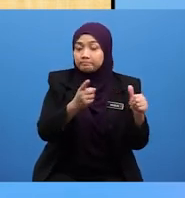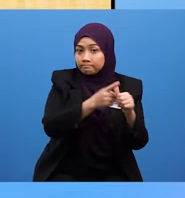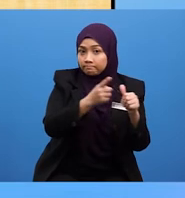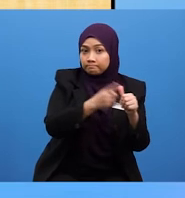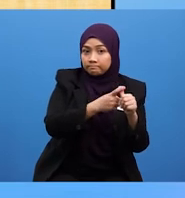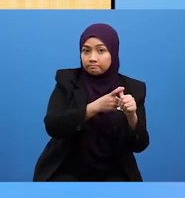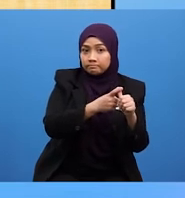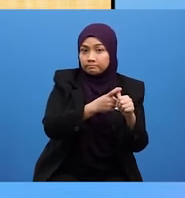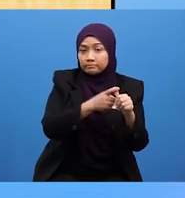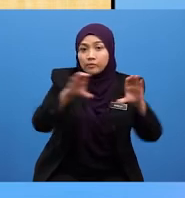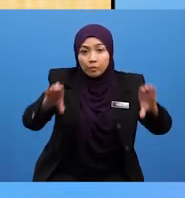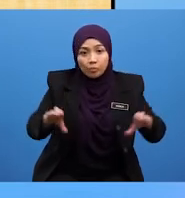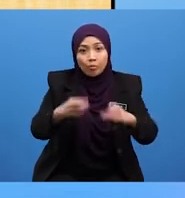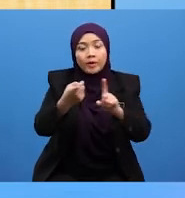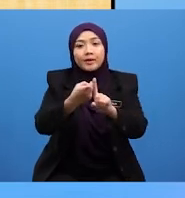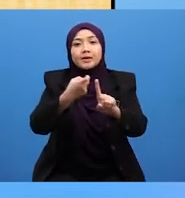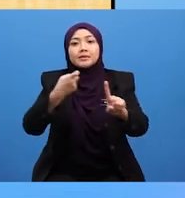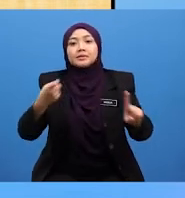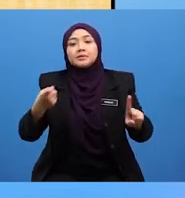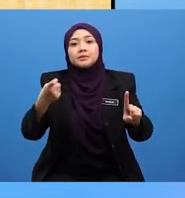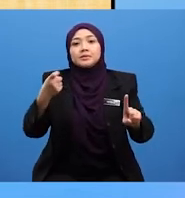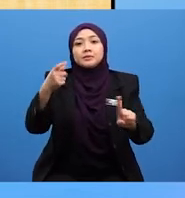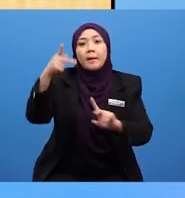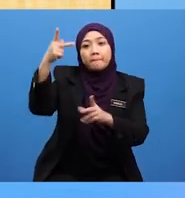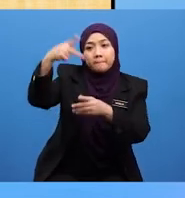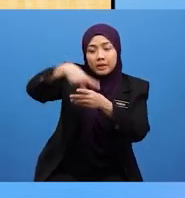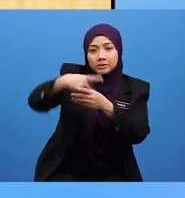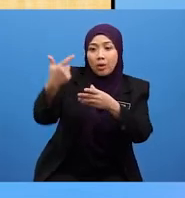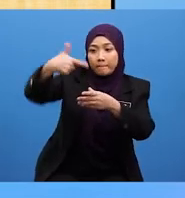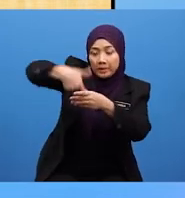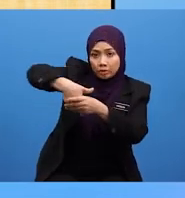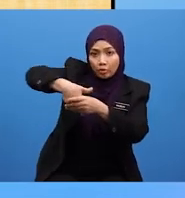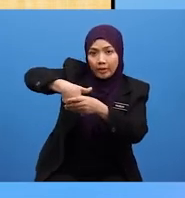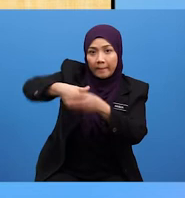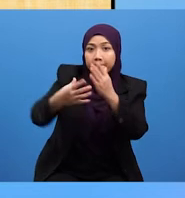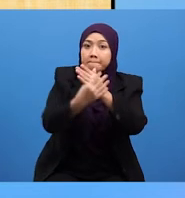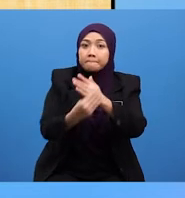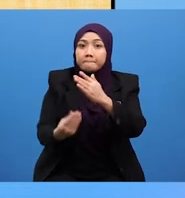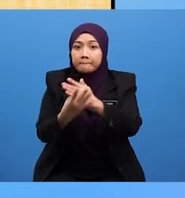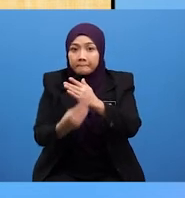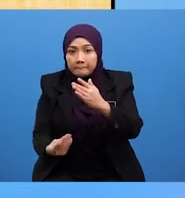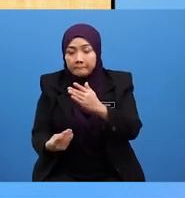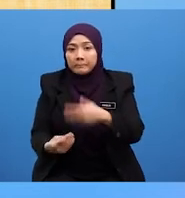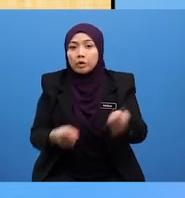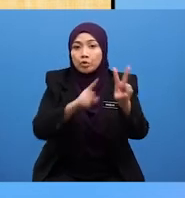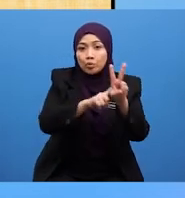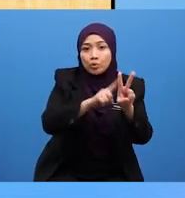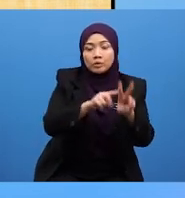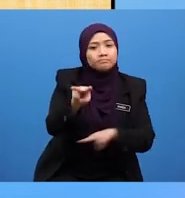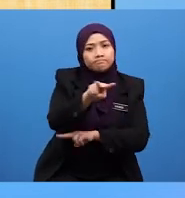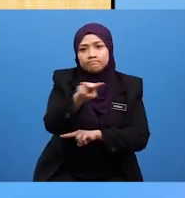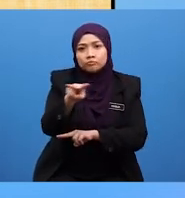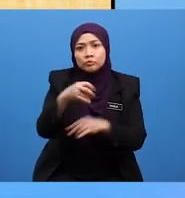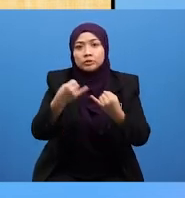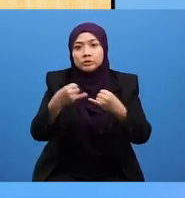pertama, diperbuat daripada petroleum. Kedua, kedua-dua jenis plastik